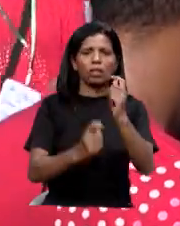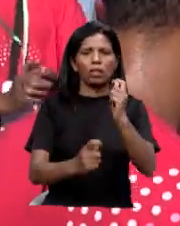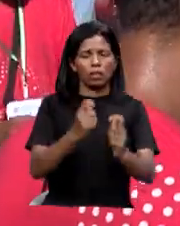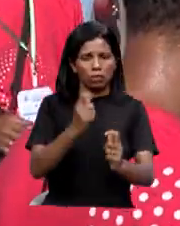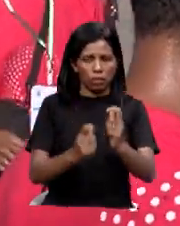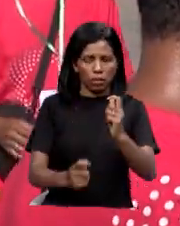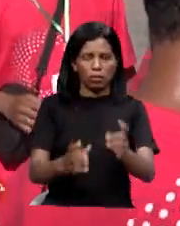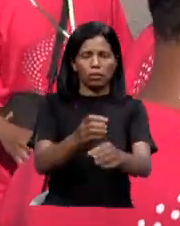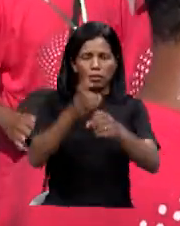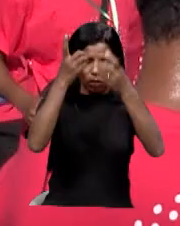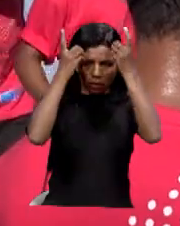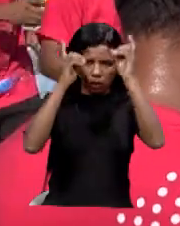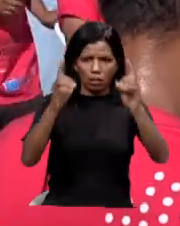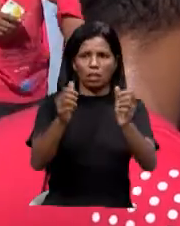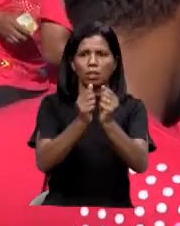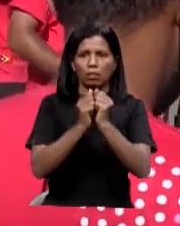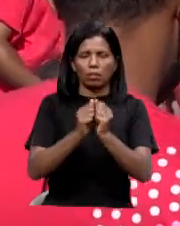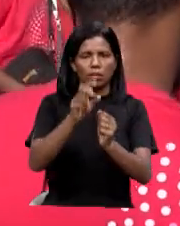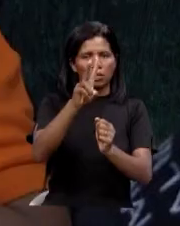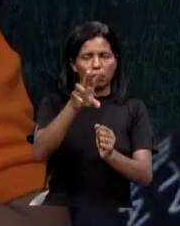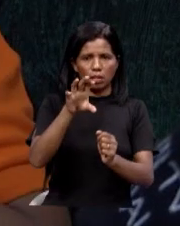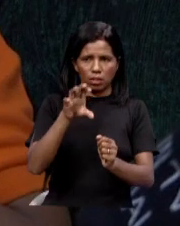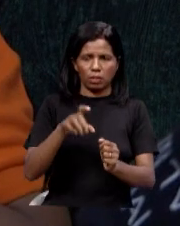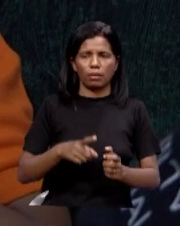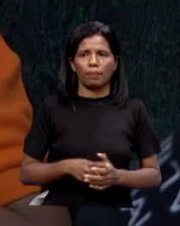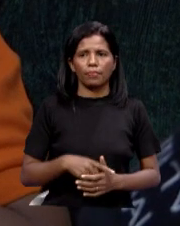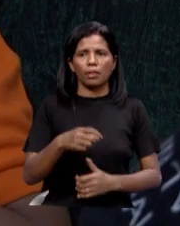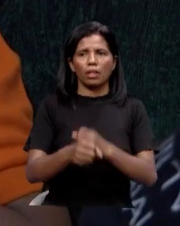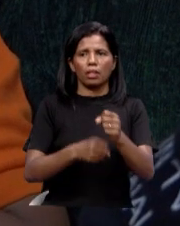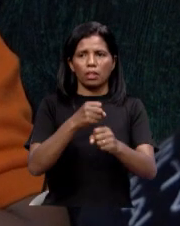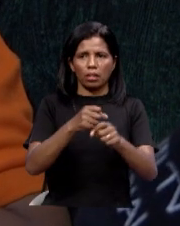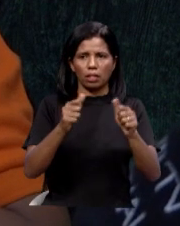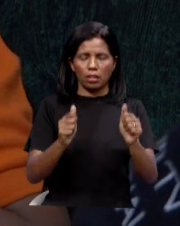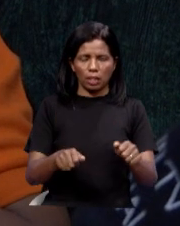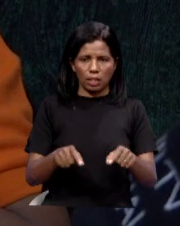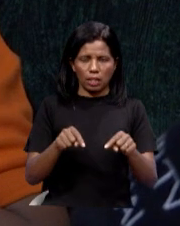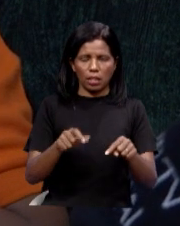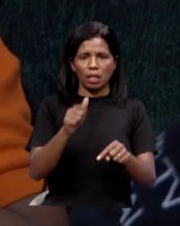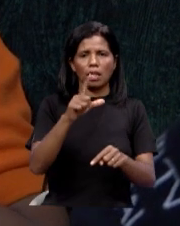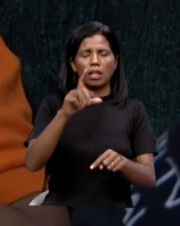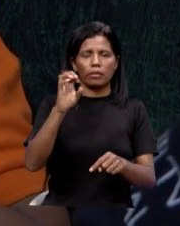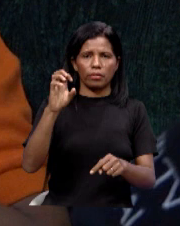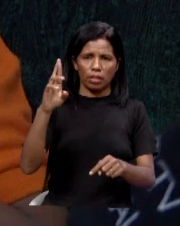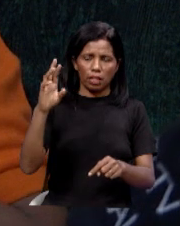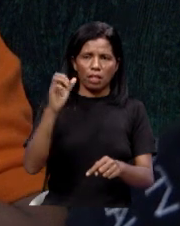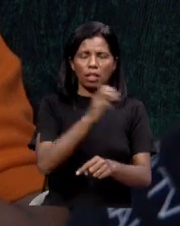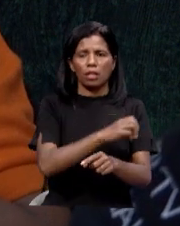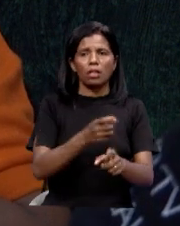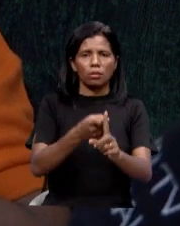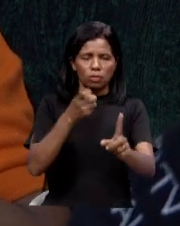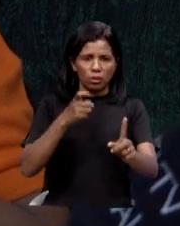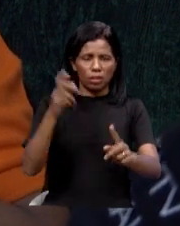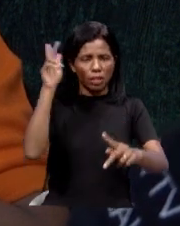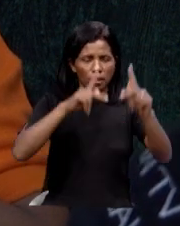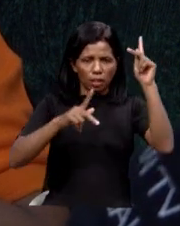fotiona desizaun final hamutuk atus rua resin. Ia tinang idane Alfela tinzi husi kasu sira nebe oheng